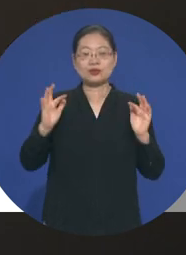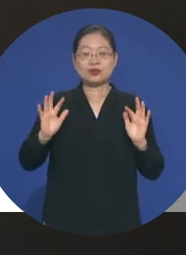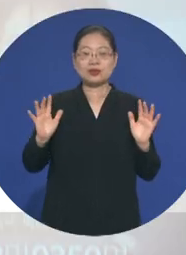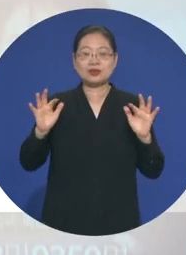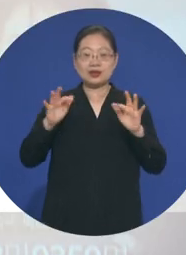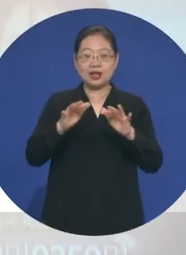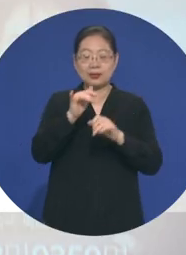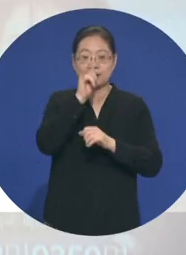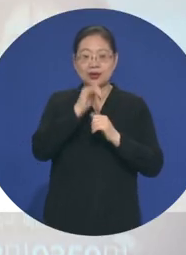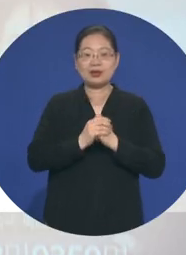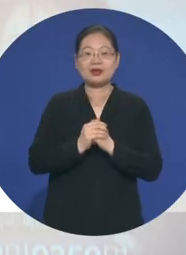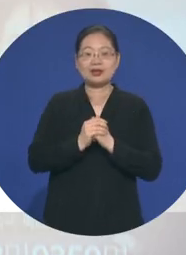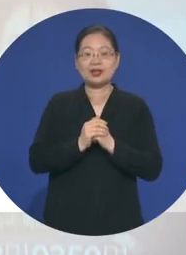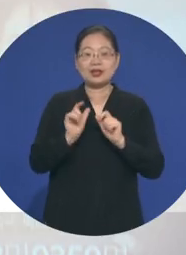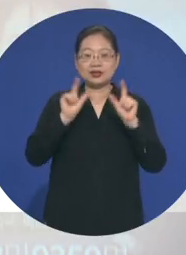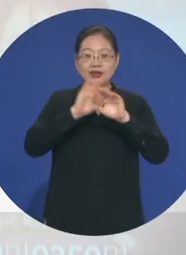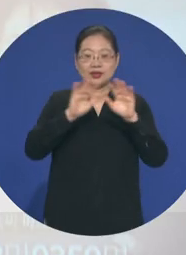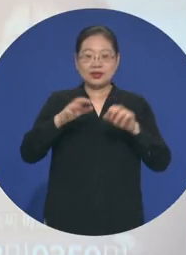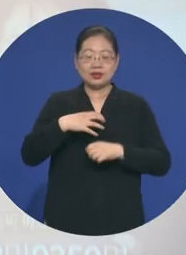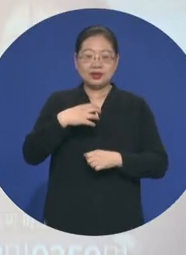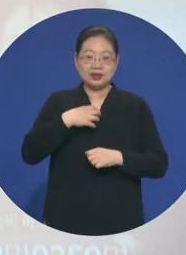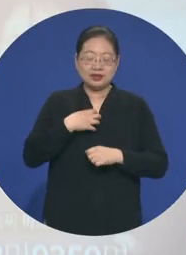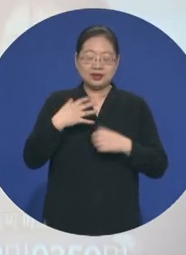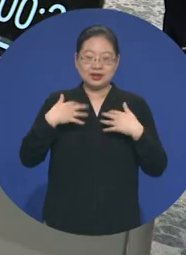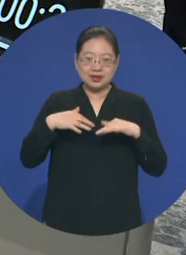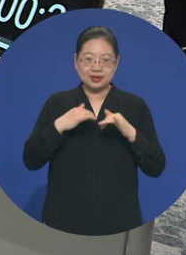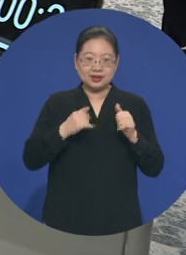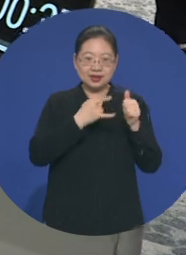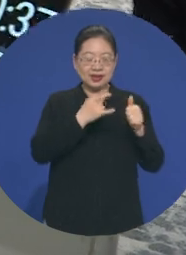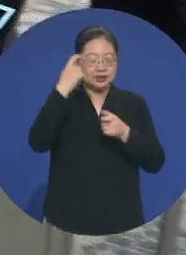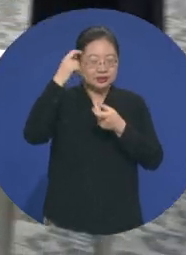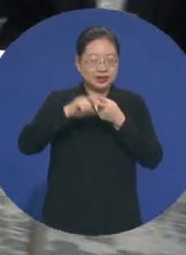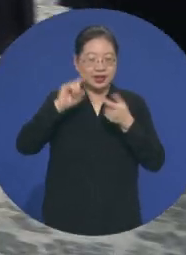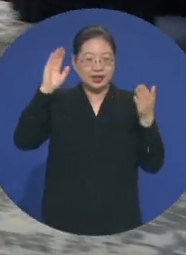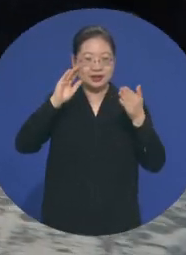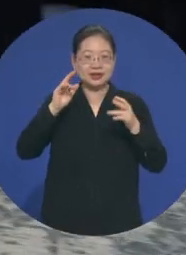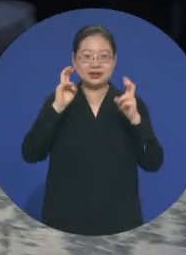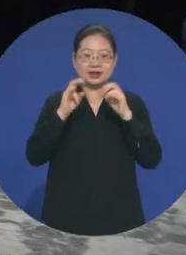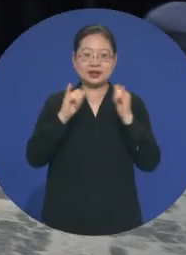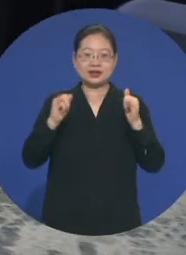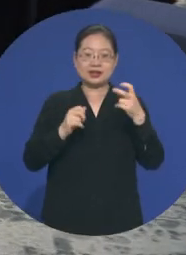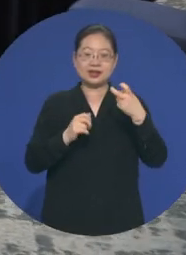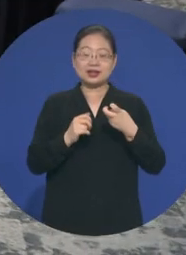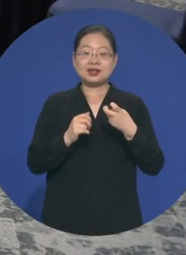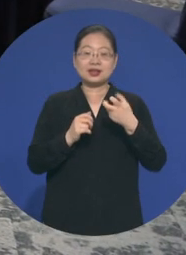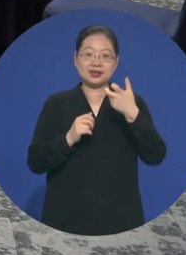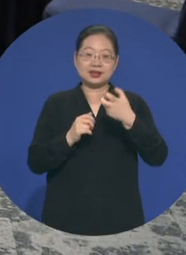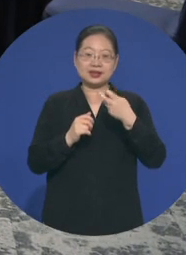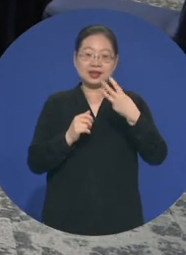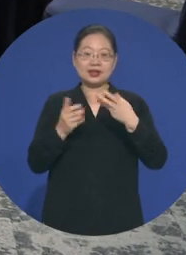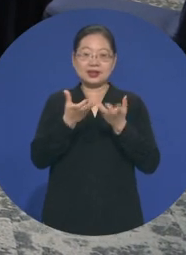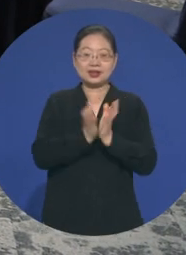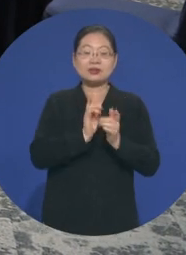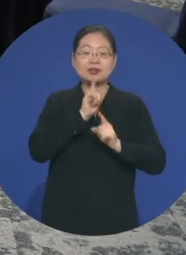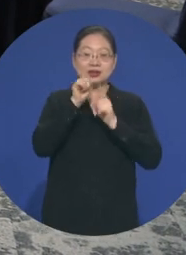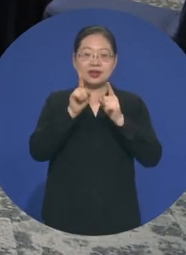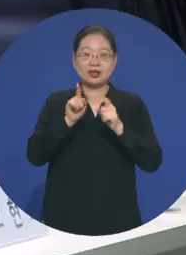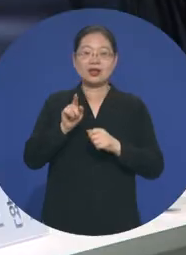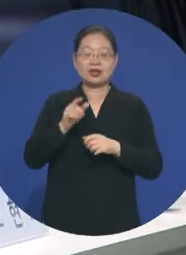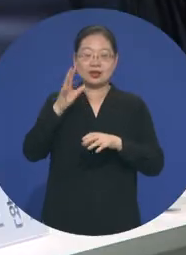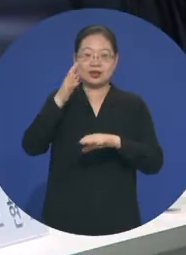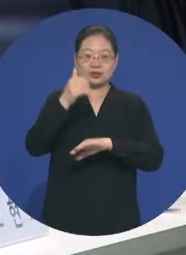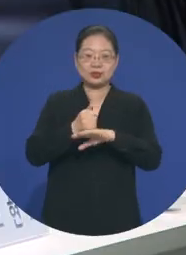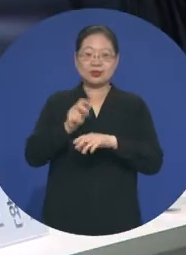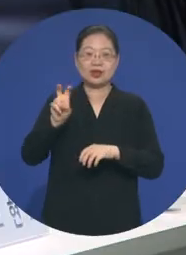쏟아졌습니다. 기후 위기와 취약계층 보호 정책에 관심 있는 학생과 직장인 등 73개 팀이 지원해 총 20개